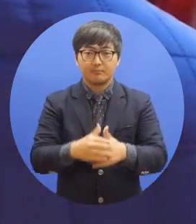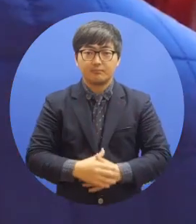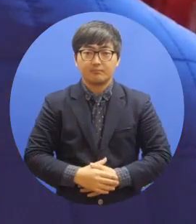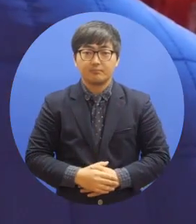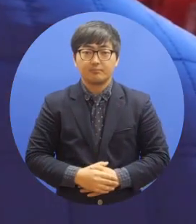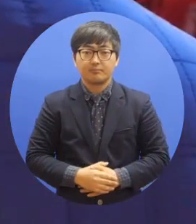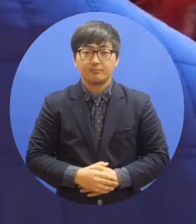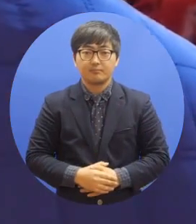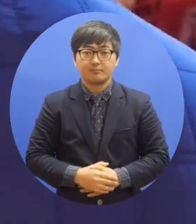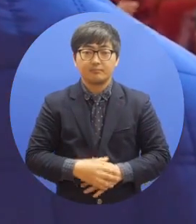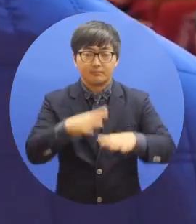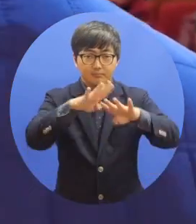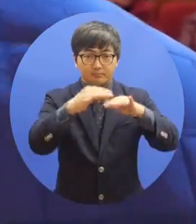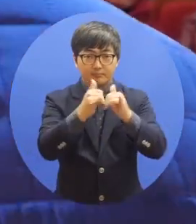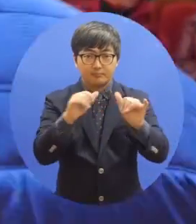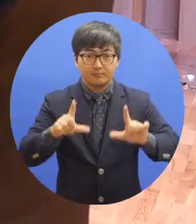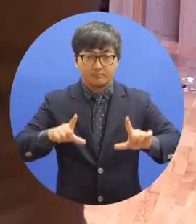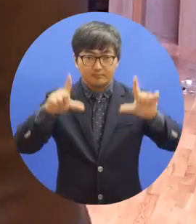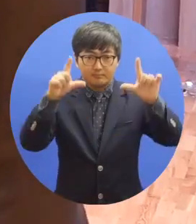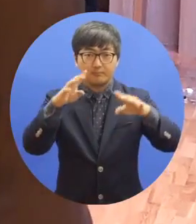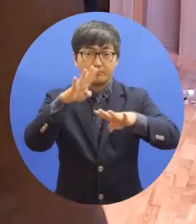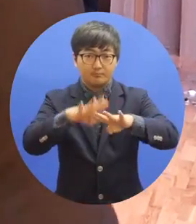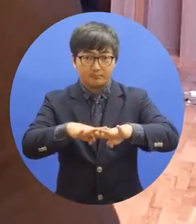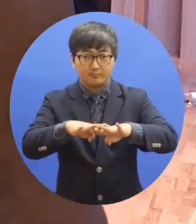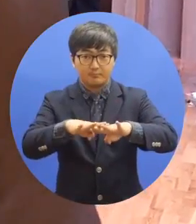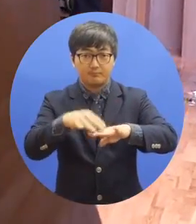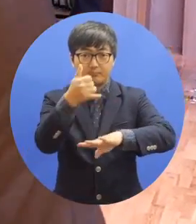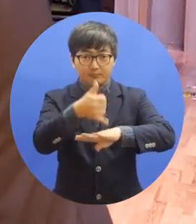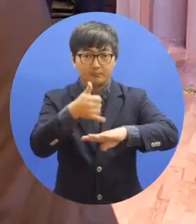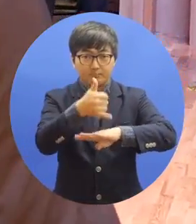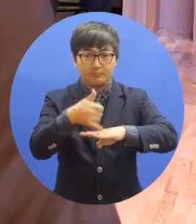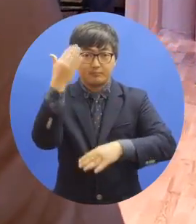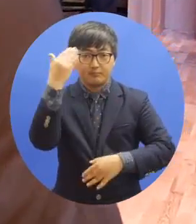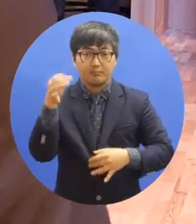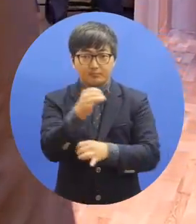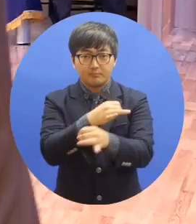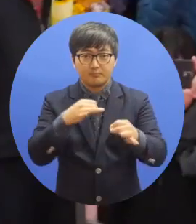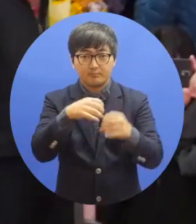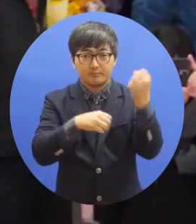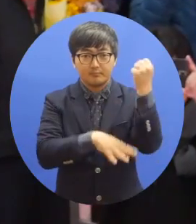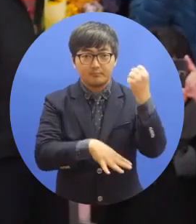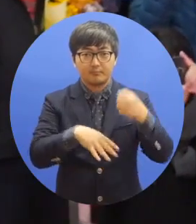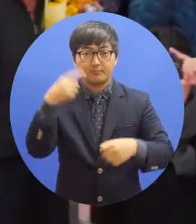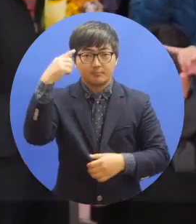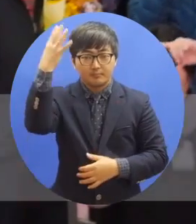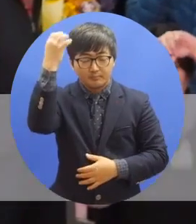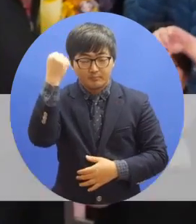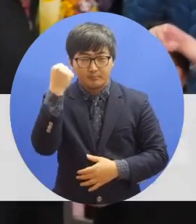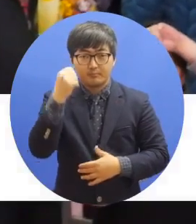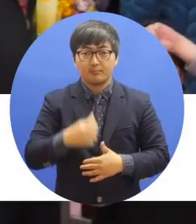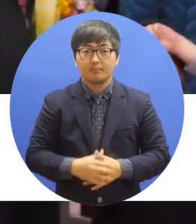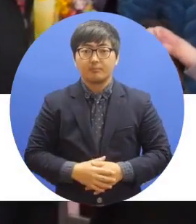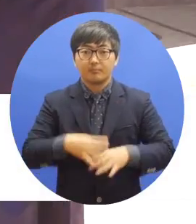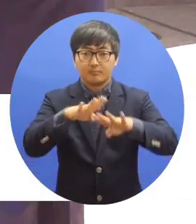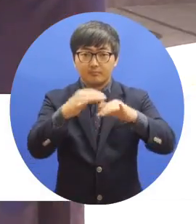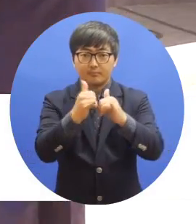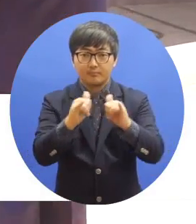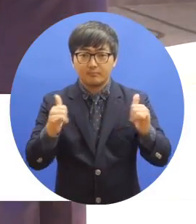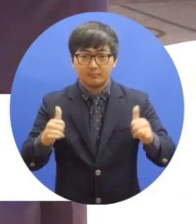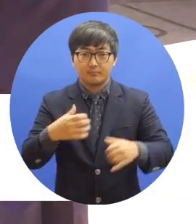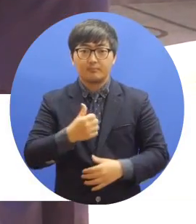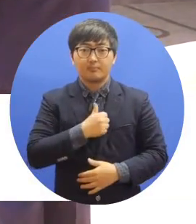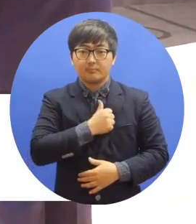위로했습니다. 농업인의 날은 농업이 국민 경제의 근간임을 국민들에게 인식시키고